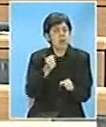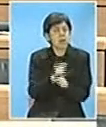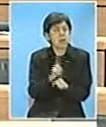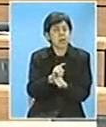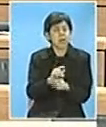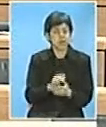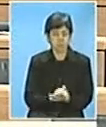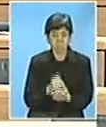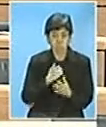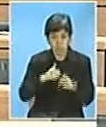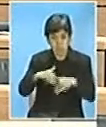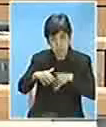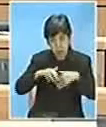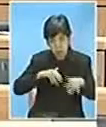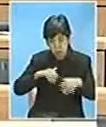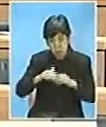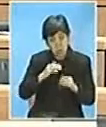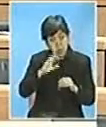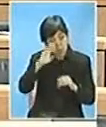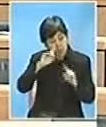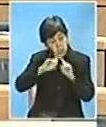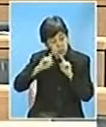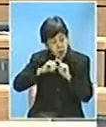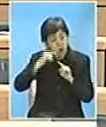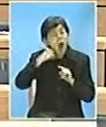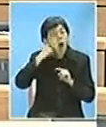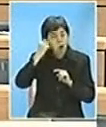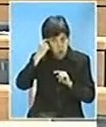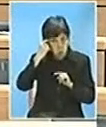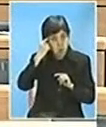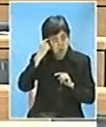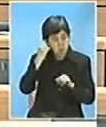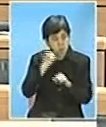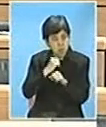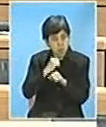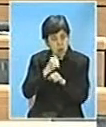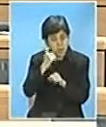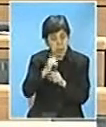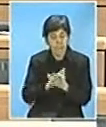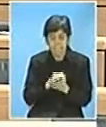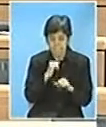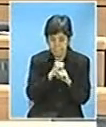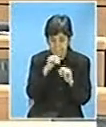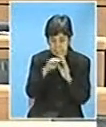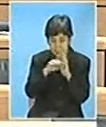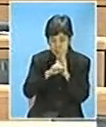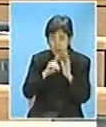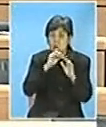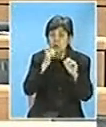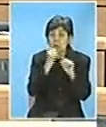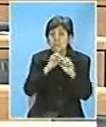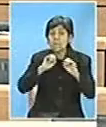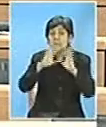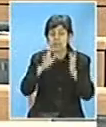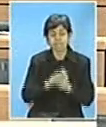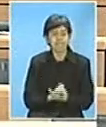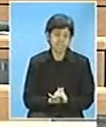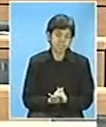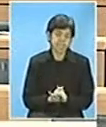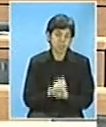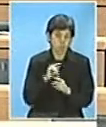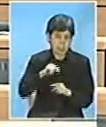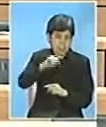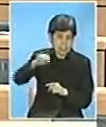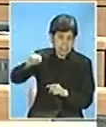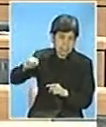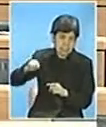ครับเพื่อพี่น้องประชาชนหรือผู้ประกอบการจะส่งสัญญาณในการปรับตัวนะครับเพราะเราถ้านโยบายราคาพลังงานไม่ชัดเจนเนี่ยจะการผู้เกี่ยวข้